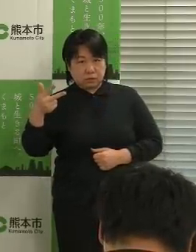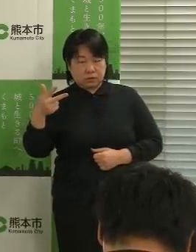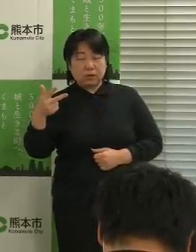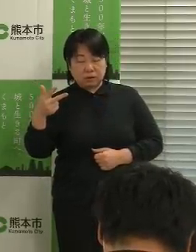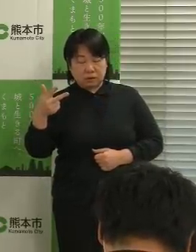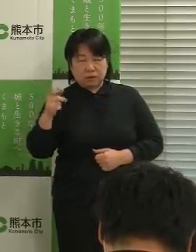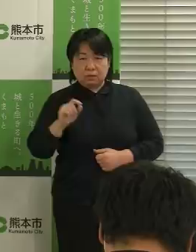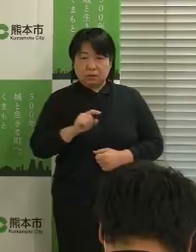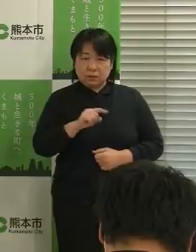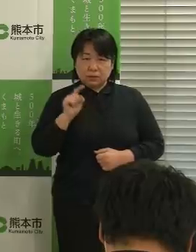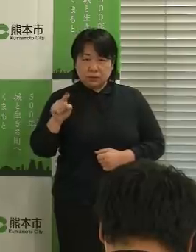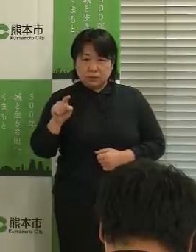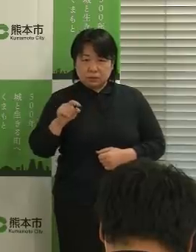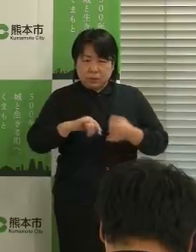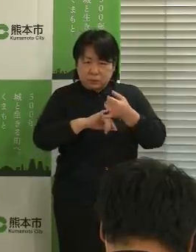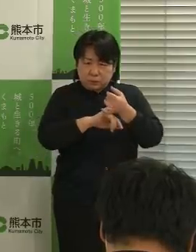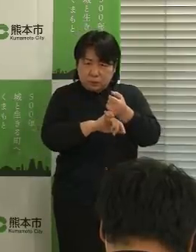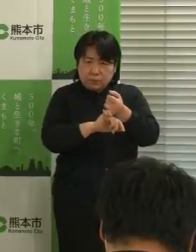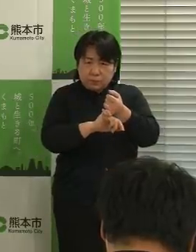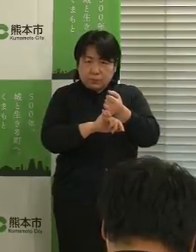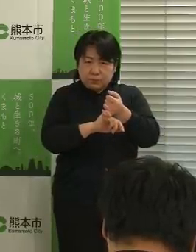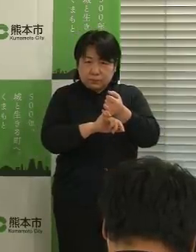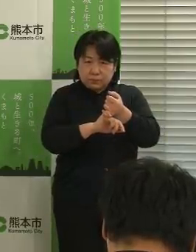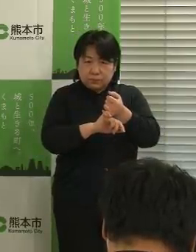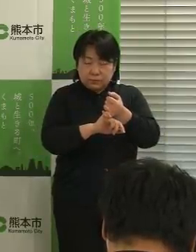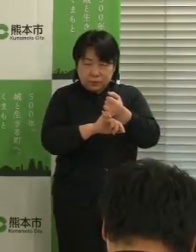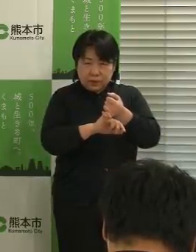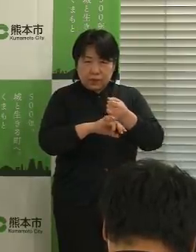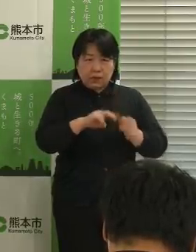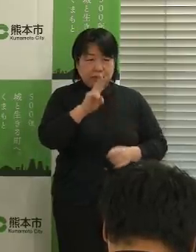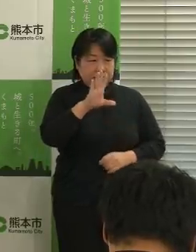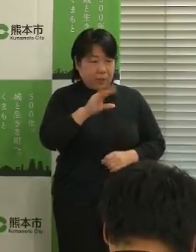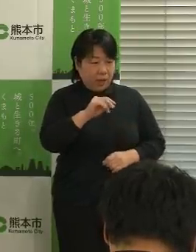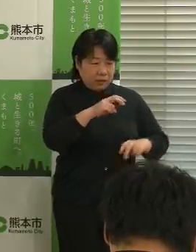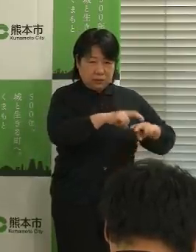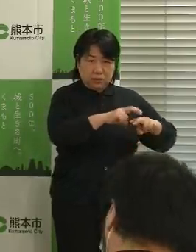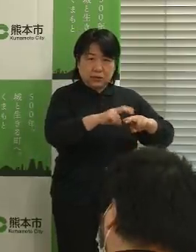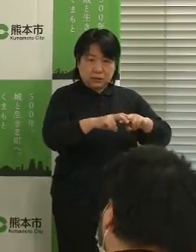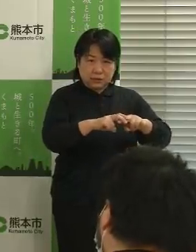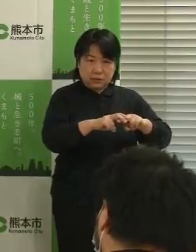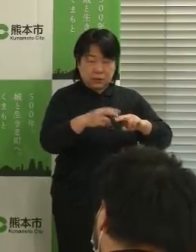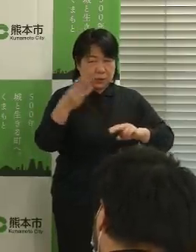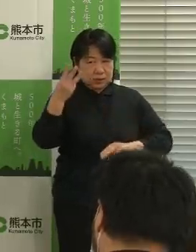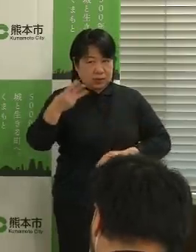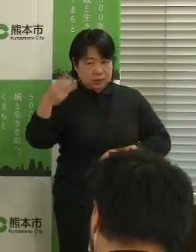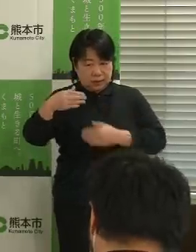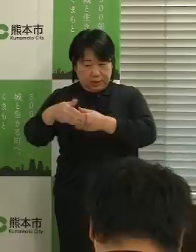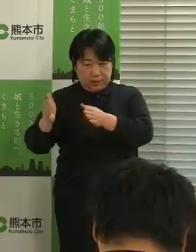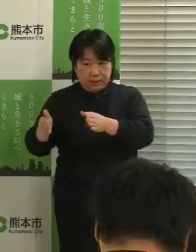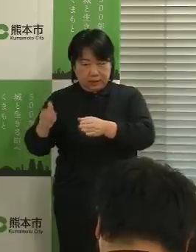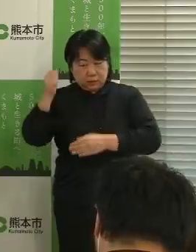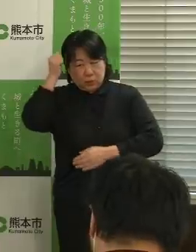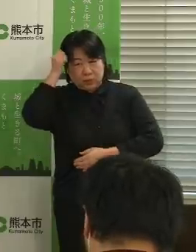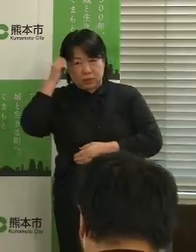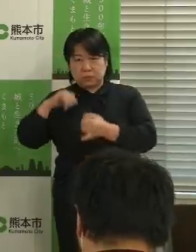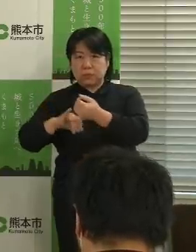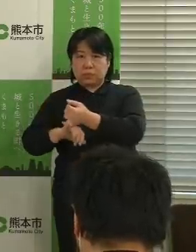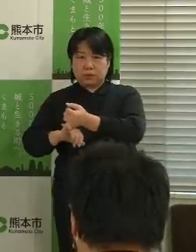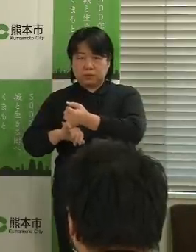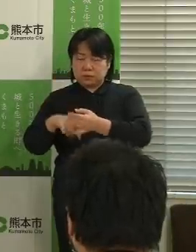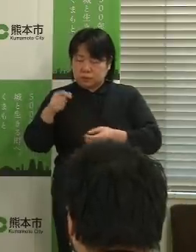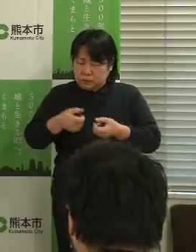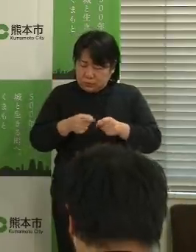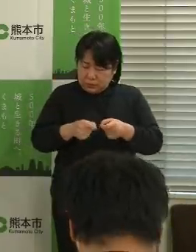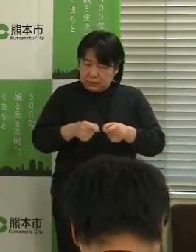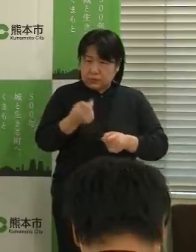5.4%と9.7%の数字がありましたけど、はい、それでも予約が2万席だとか、はい、3200室のホテルの宿泊予約、はい、ここもう少し詳しく、